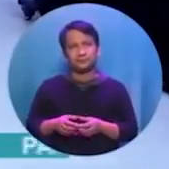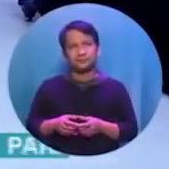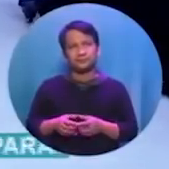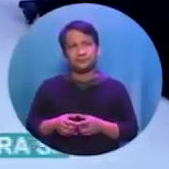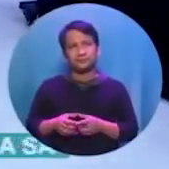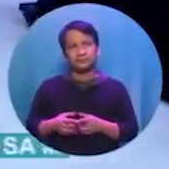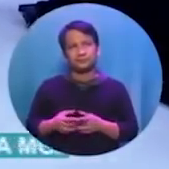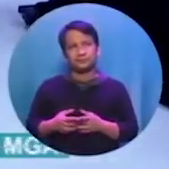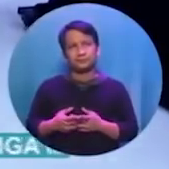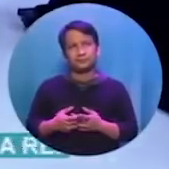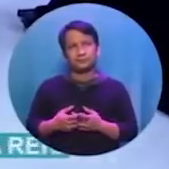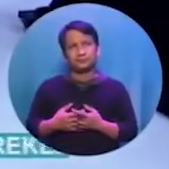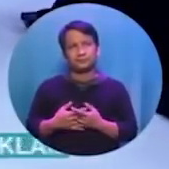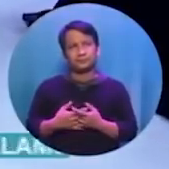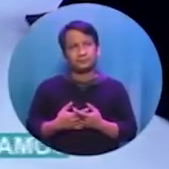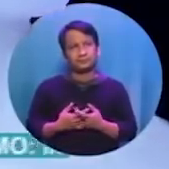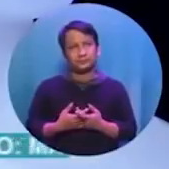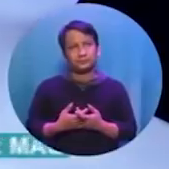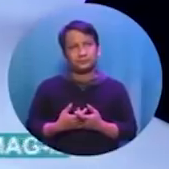4 na?